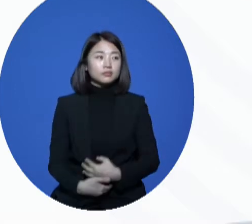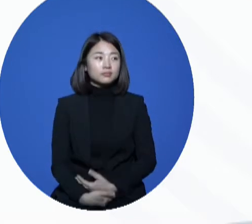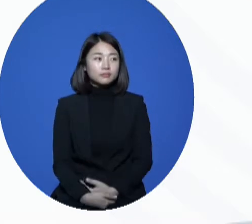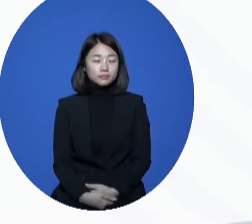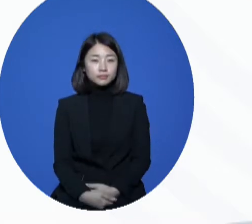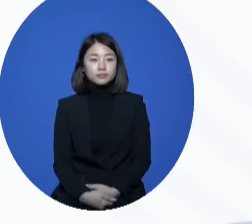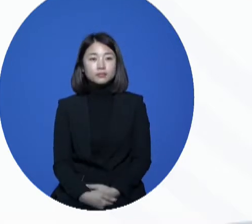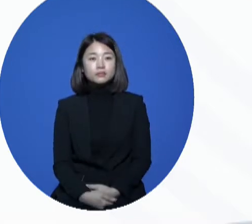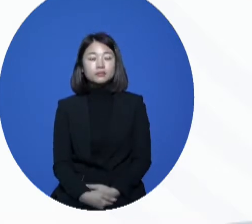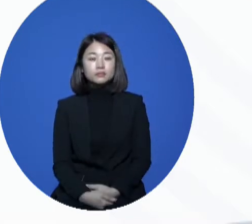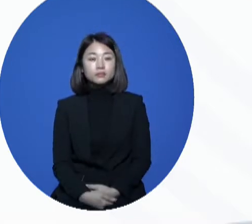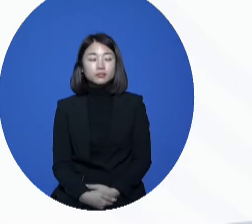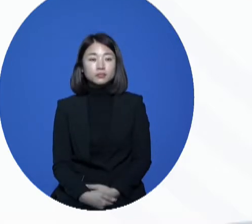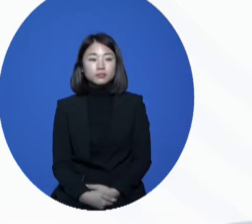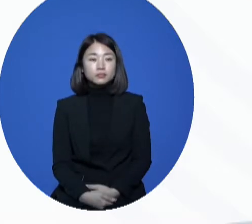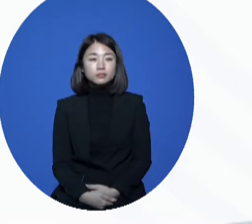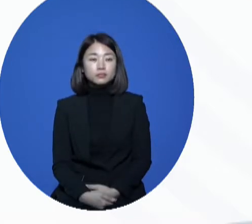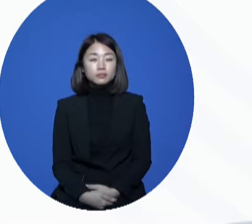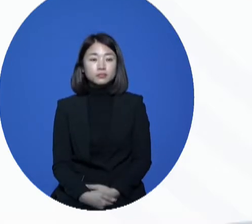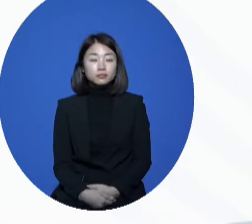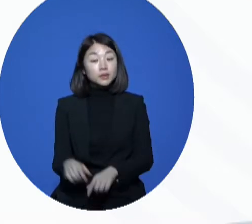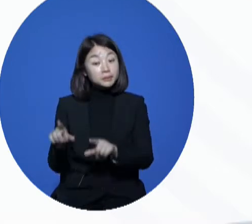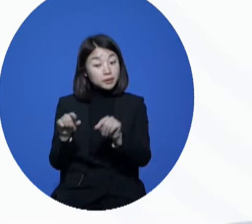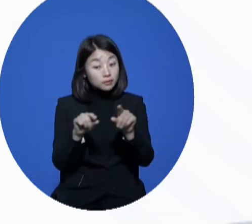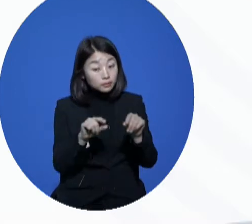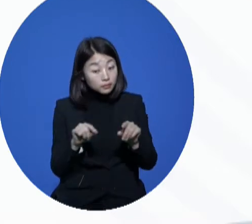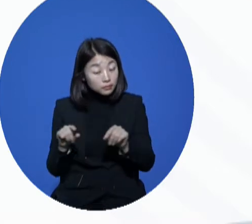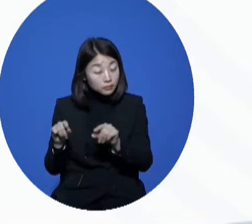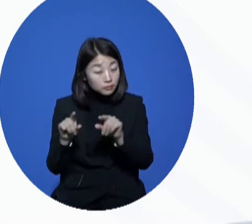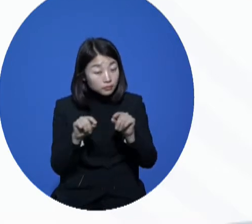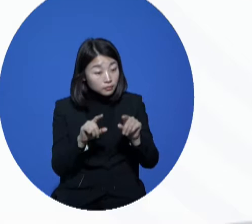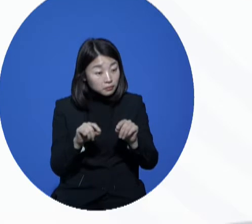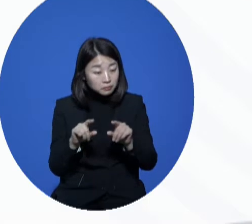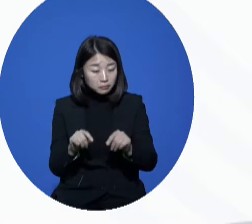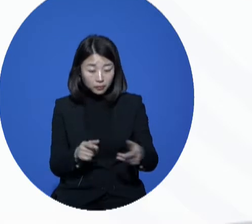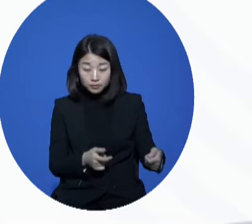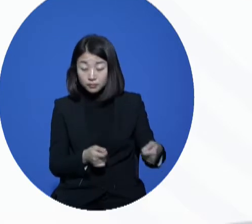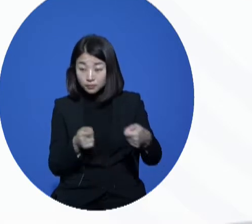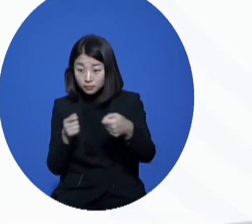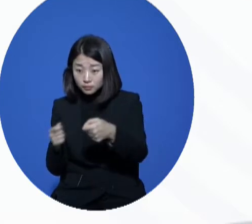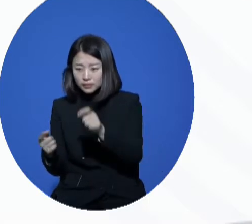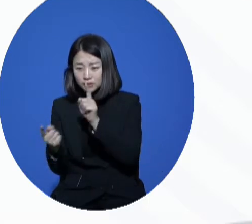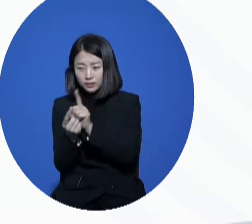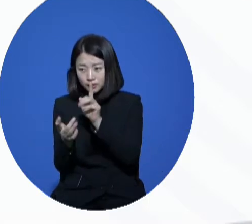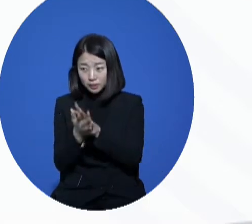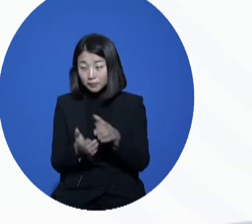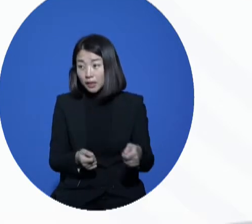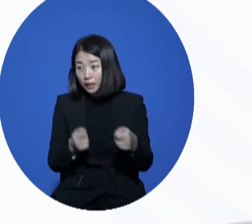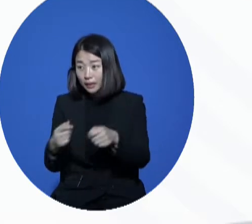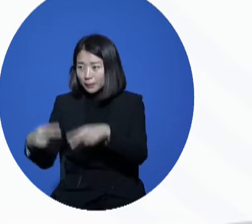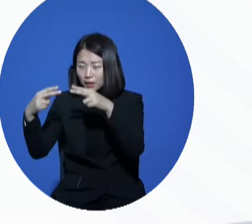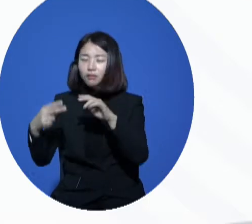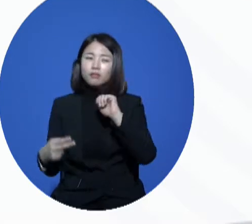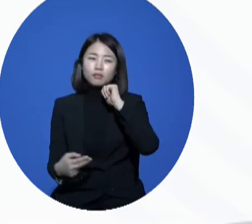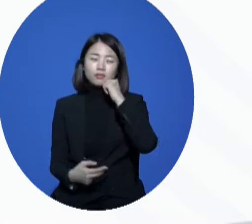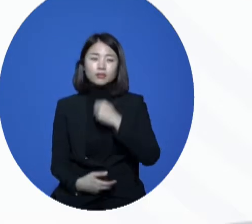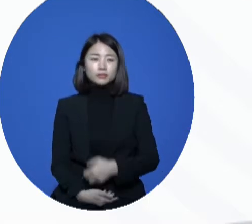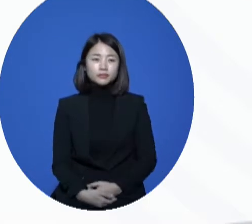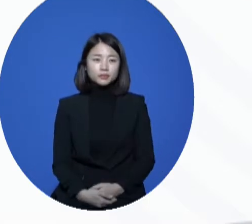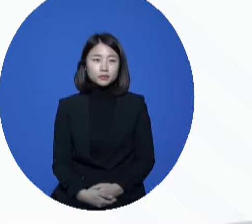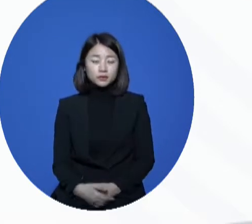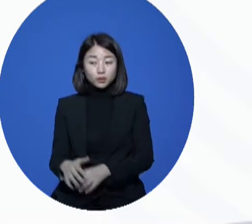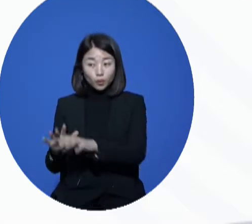없었습니다. 그래서 음식 같은 것들 갖다 주는 경우도 있었지만 직접 만날 수는 없었습니다.